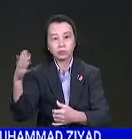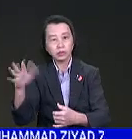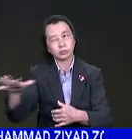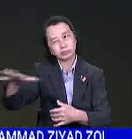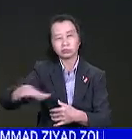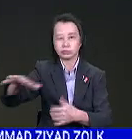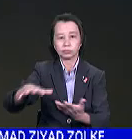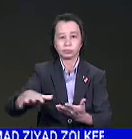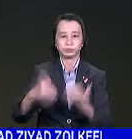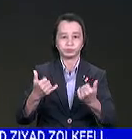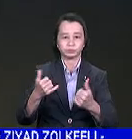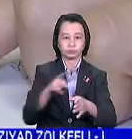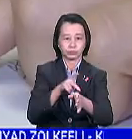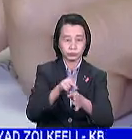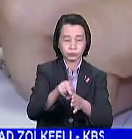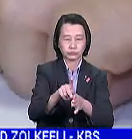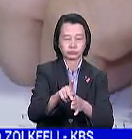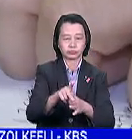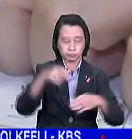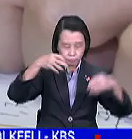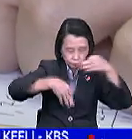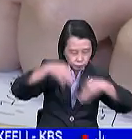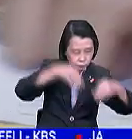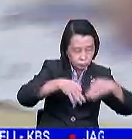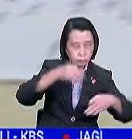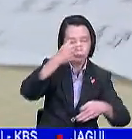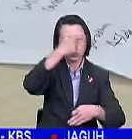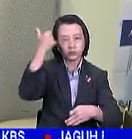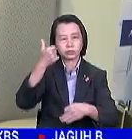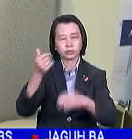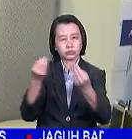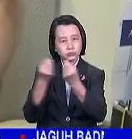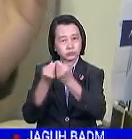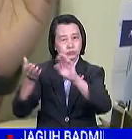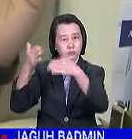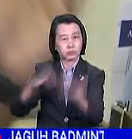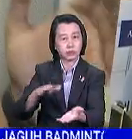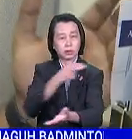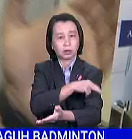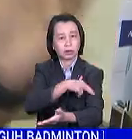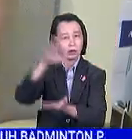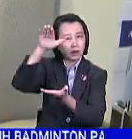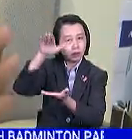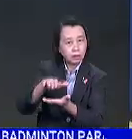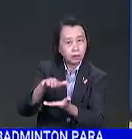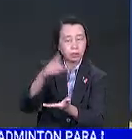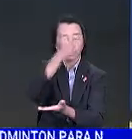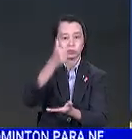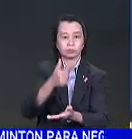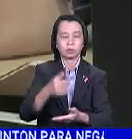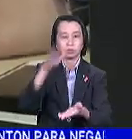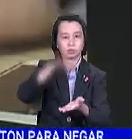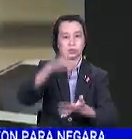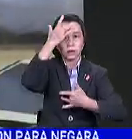patologi forensik Dr. Tan Renzi, antara sebab penurunan kadar kematian di hospital berkenaan adalah pengurangan